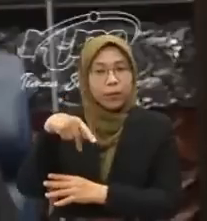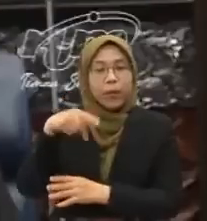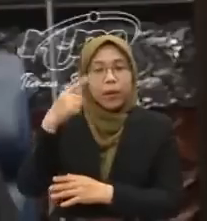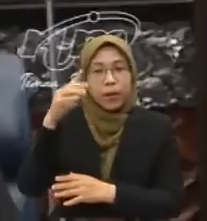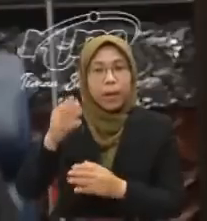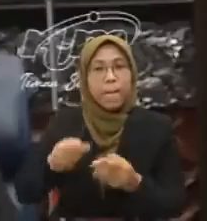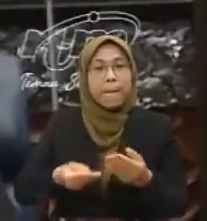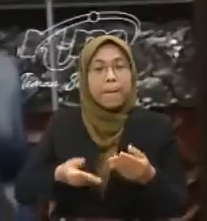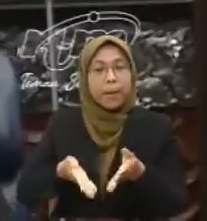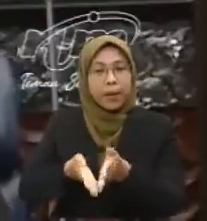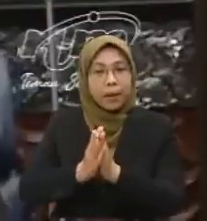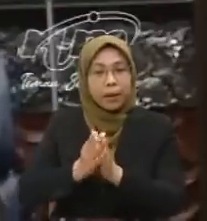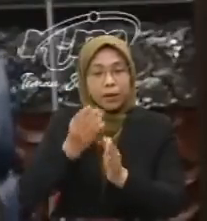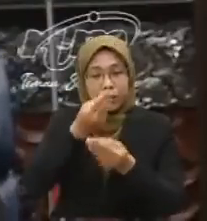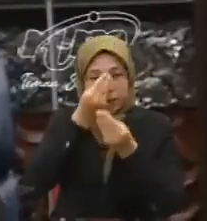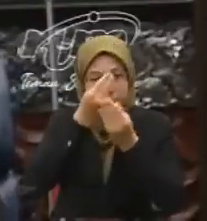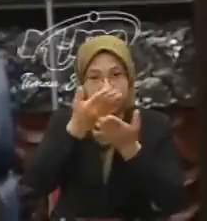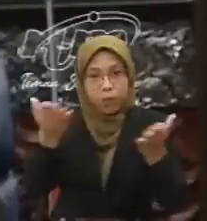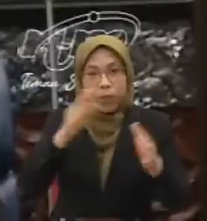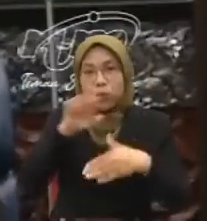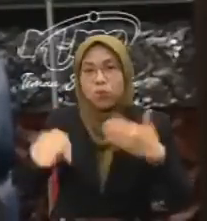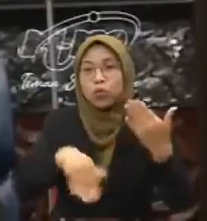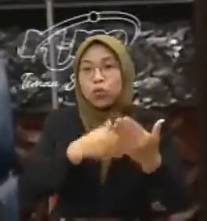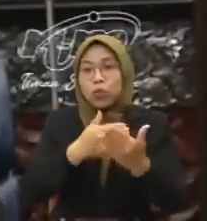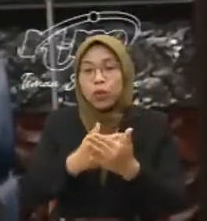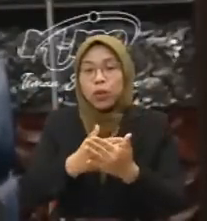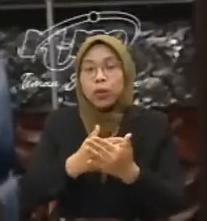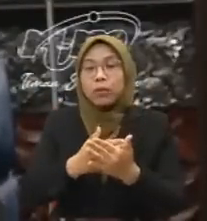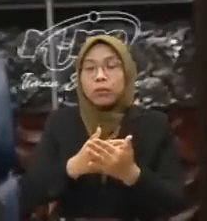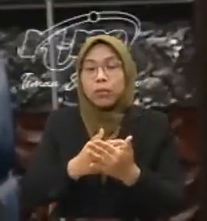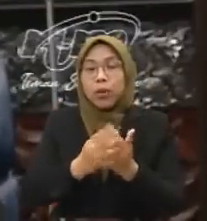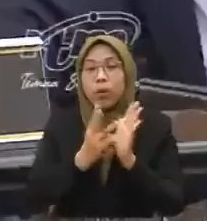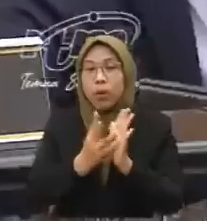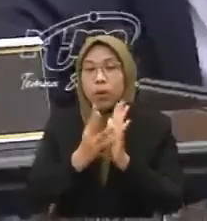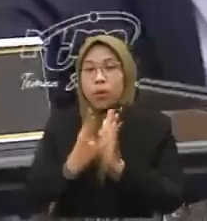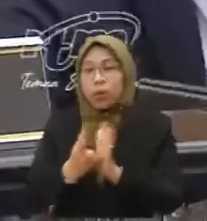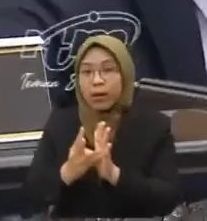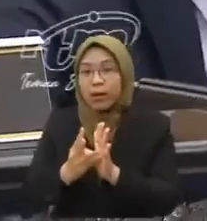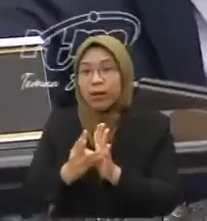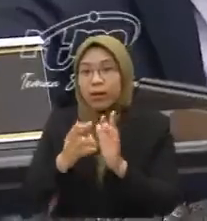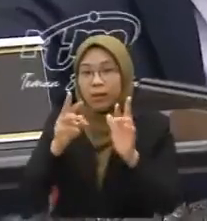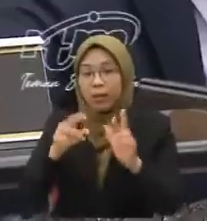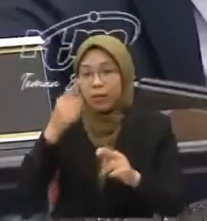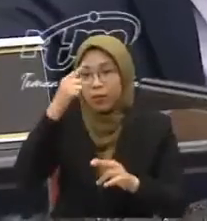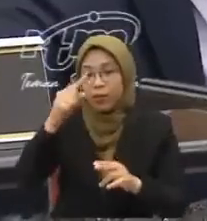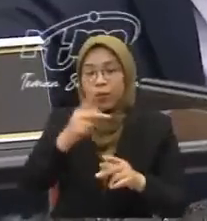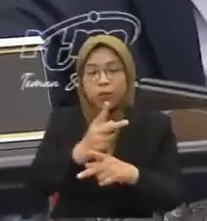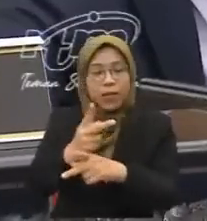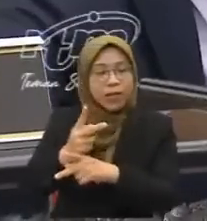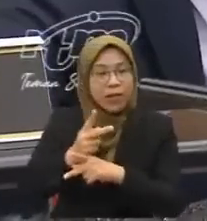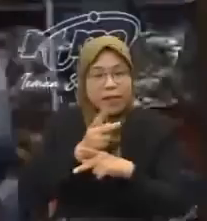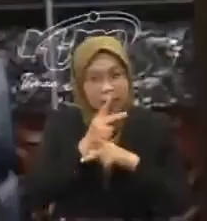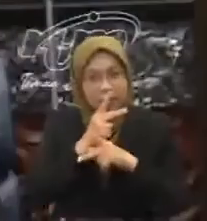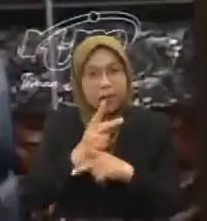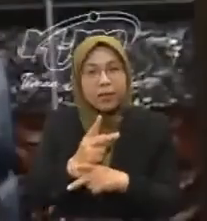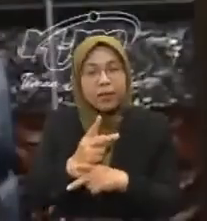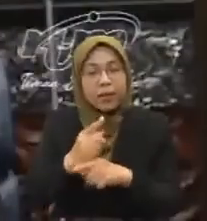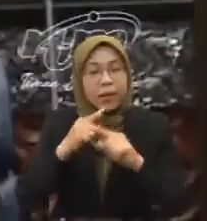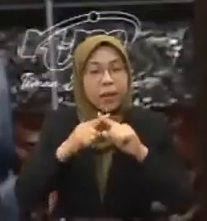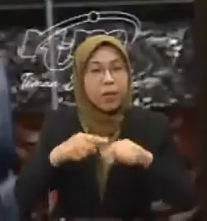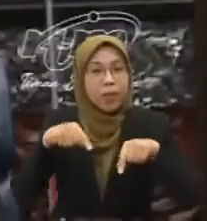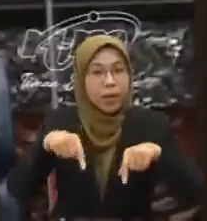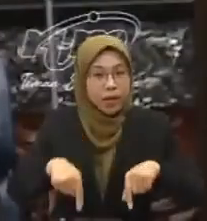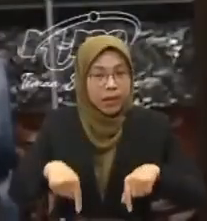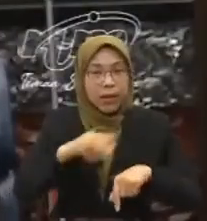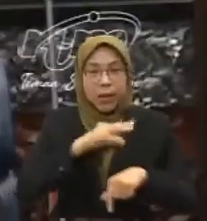maklum kepada nenek Mohammad menjaga Susilo dewan ini dan apapun perkembangan